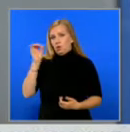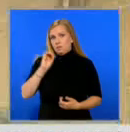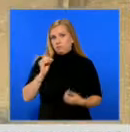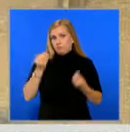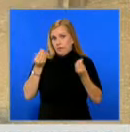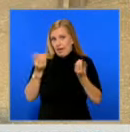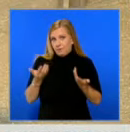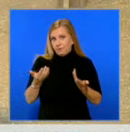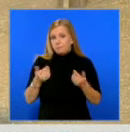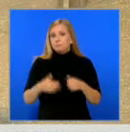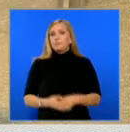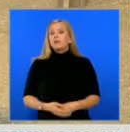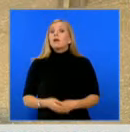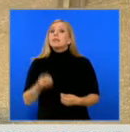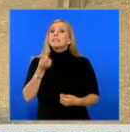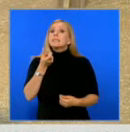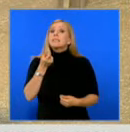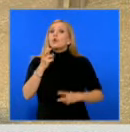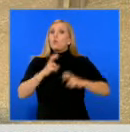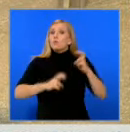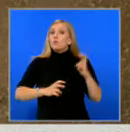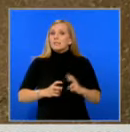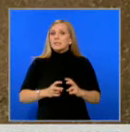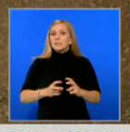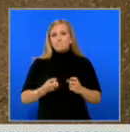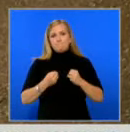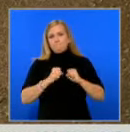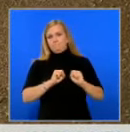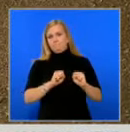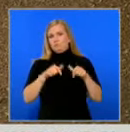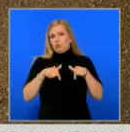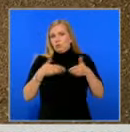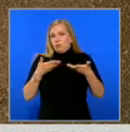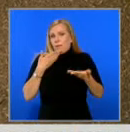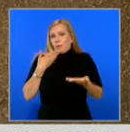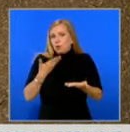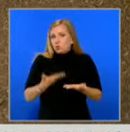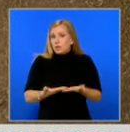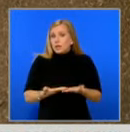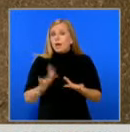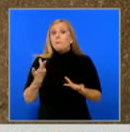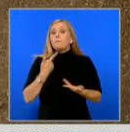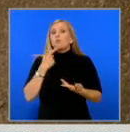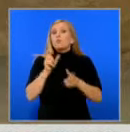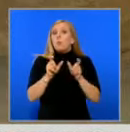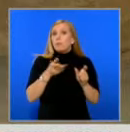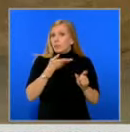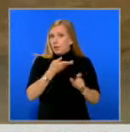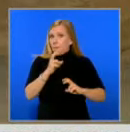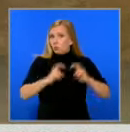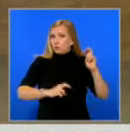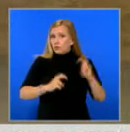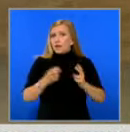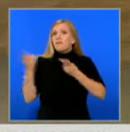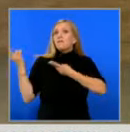ддс зърнопроизводителите обаче остро възразяват срещу направеното предложение по думите им вносът на евтино